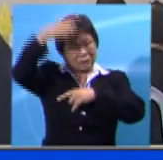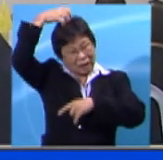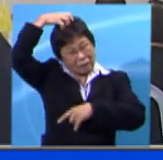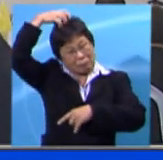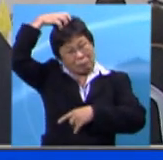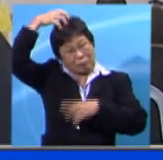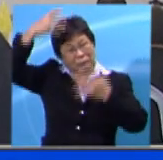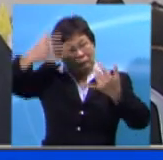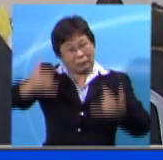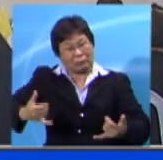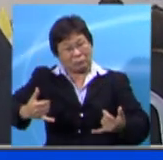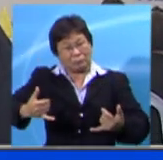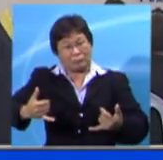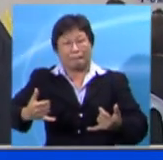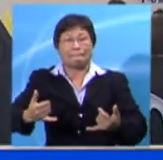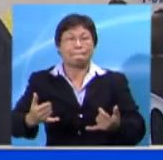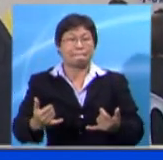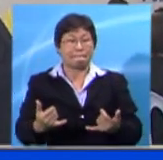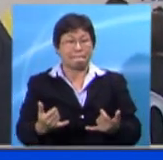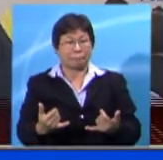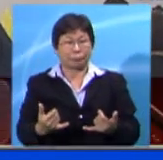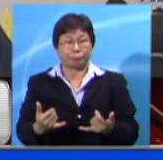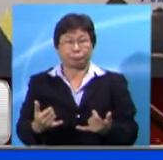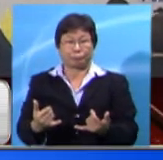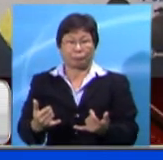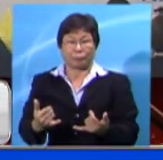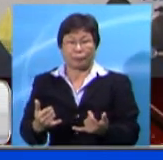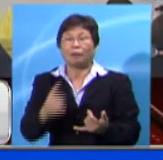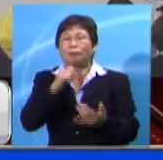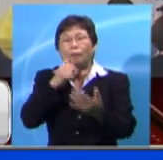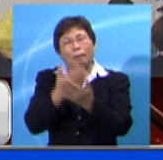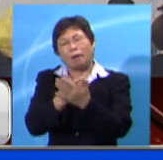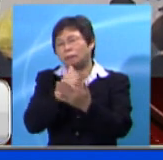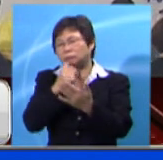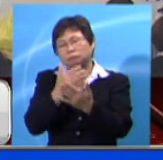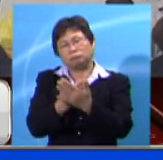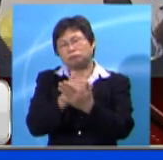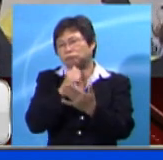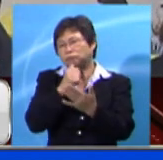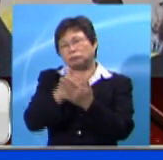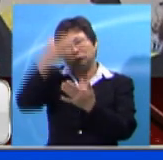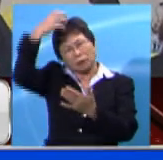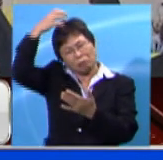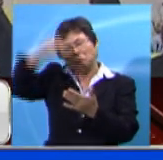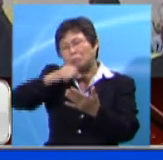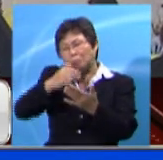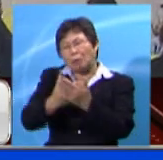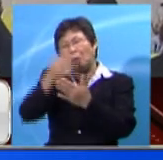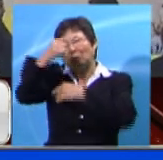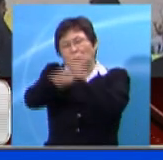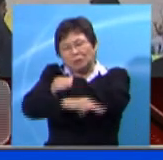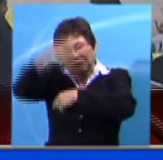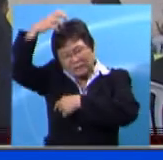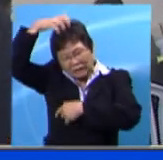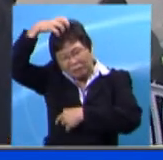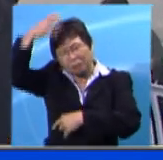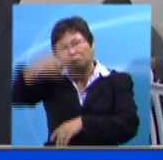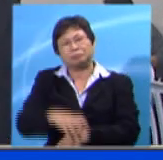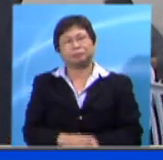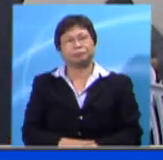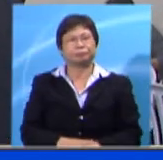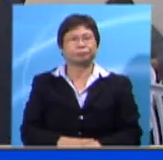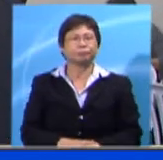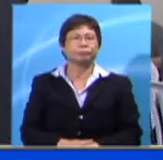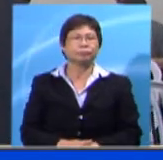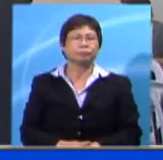is something yang tidak baik untuk Negeri Selangor